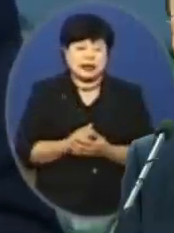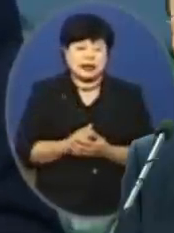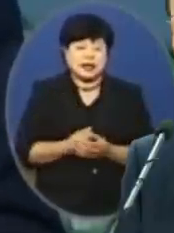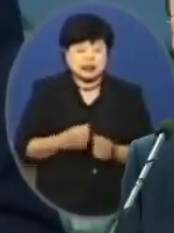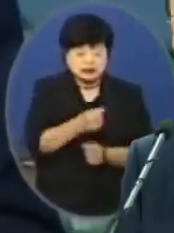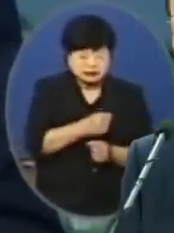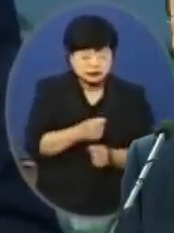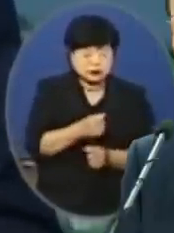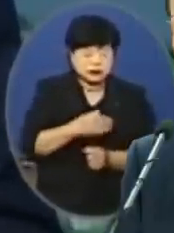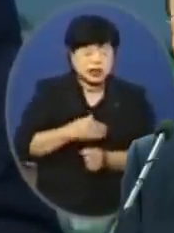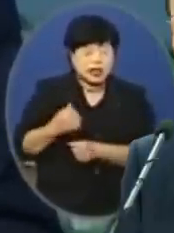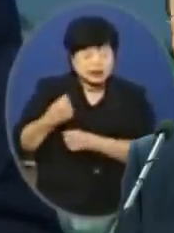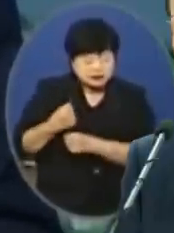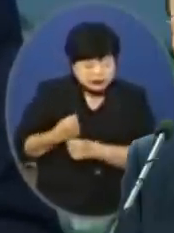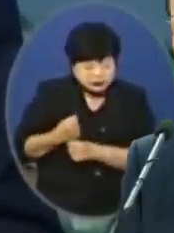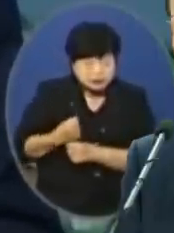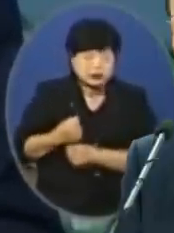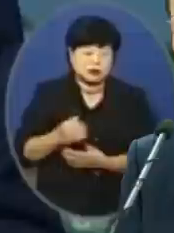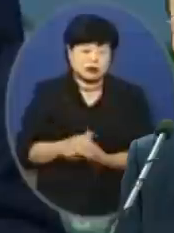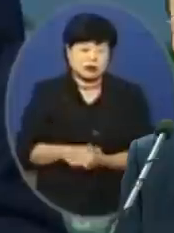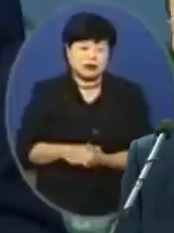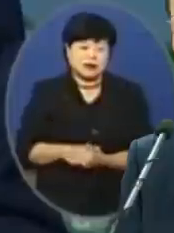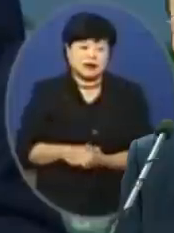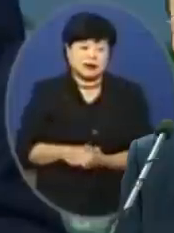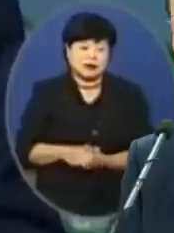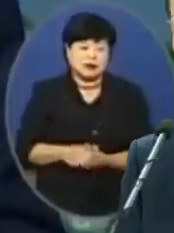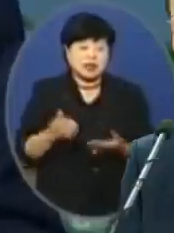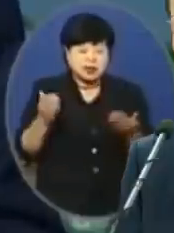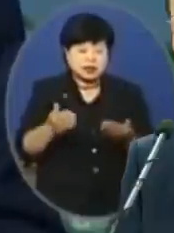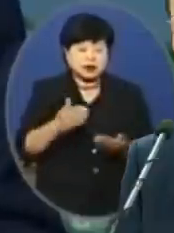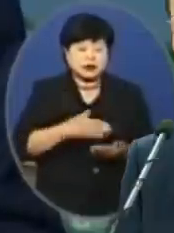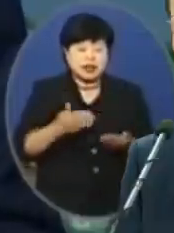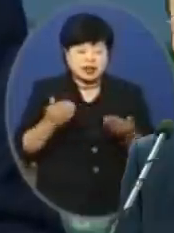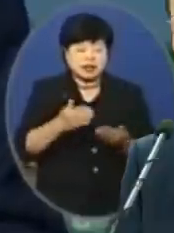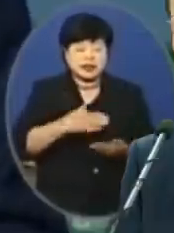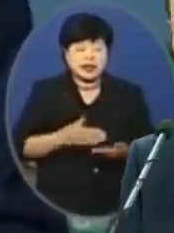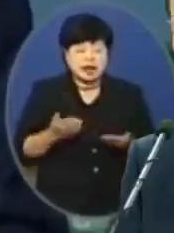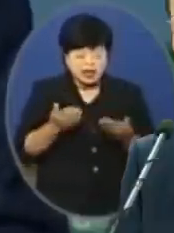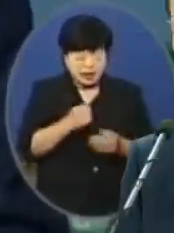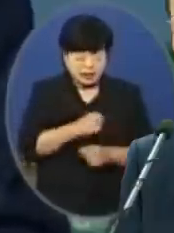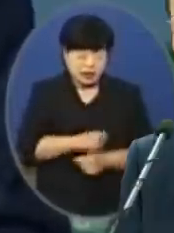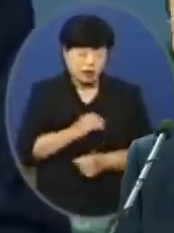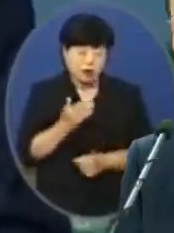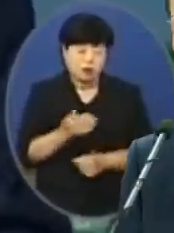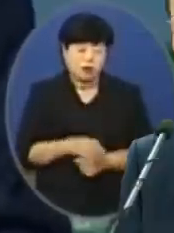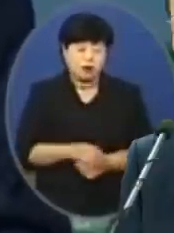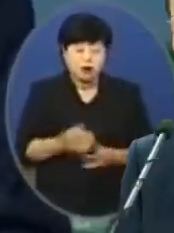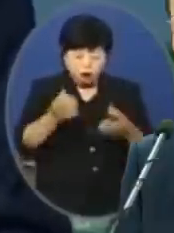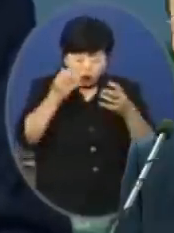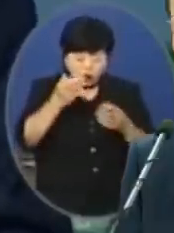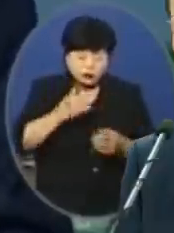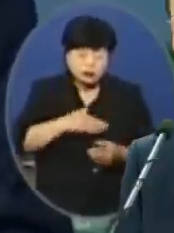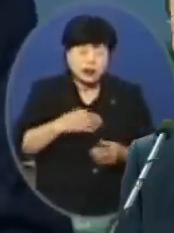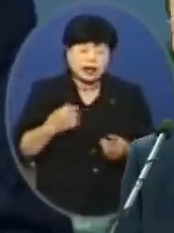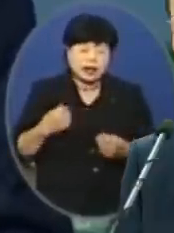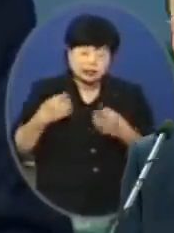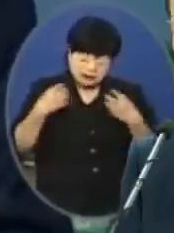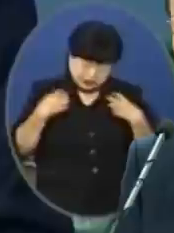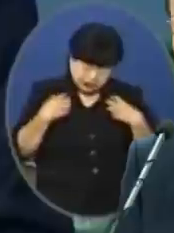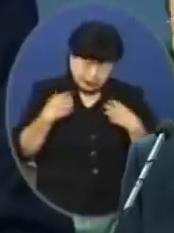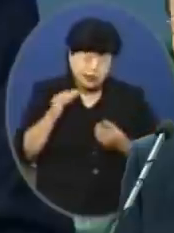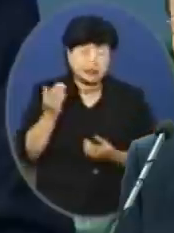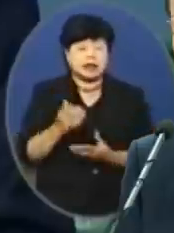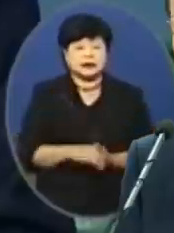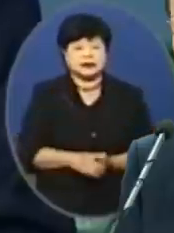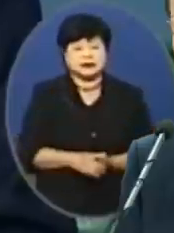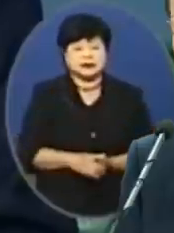짐도 내 짐이니까 내가 짊어져야 되고, 일도 내 일이니까 내가 해야 되고, 고통도 내가 책임져야